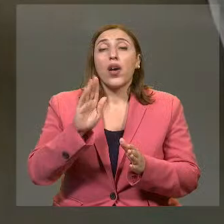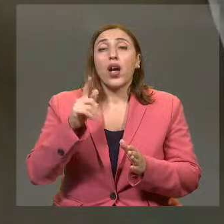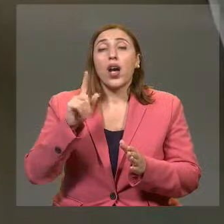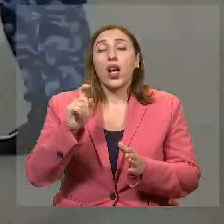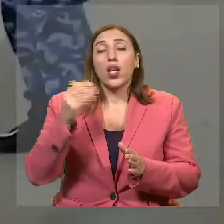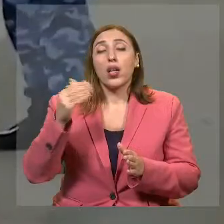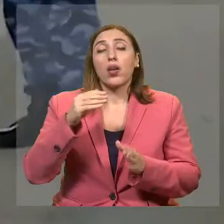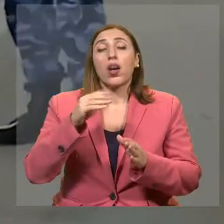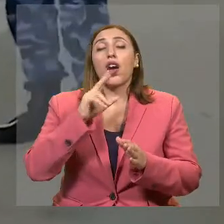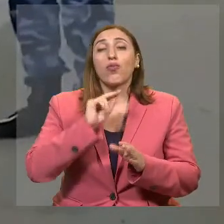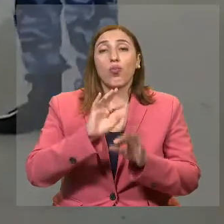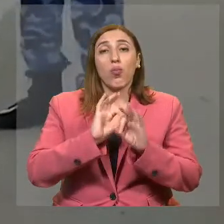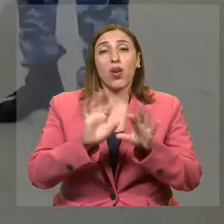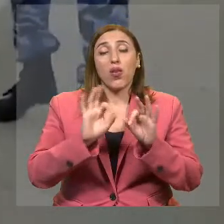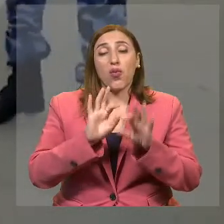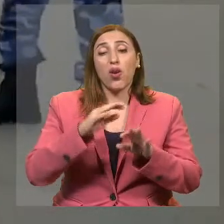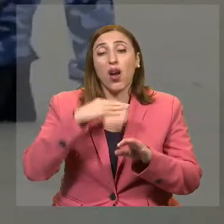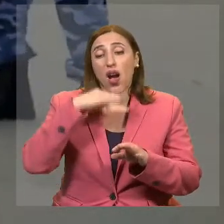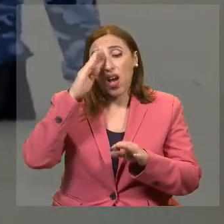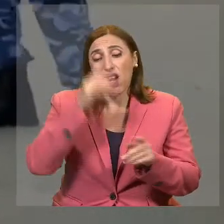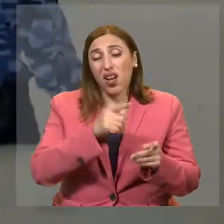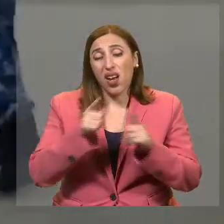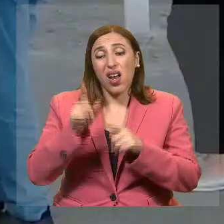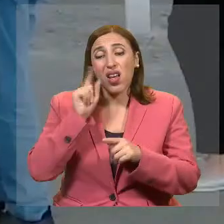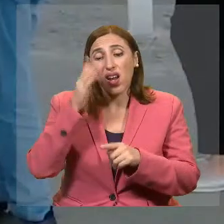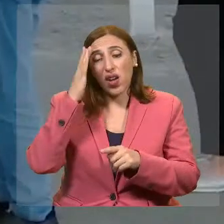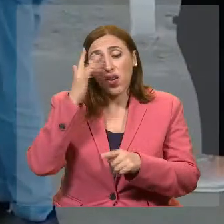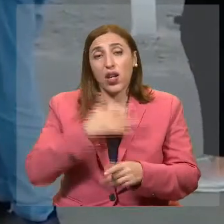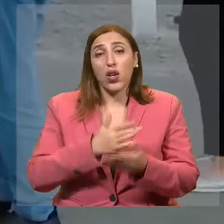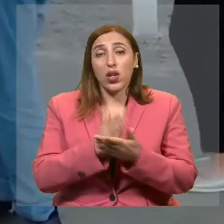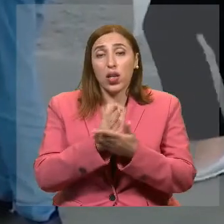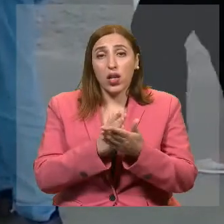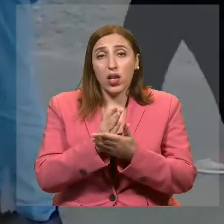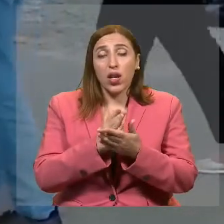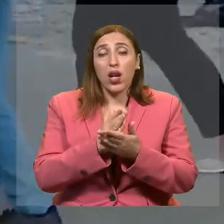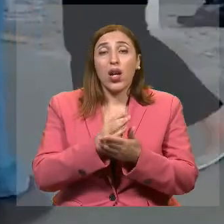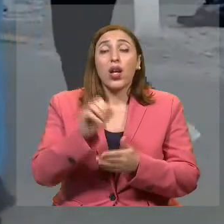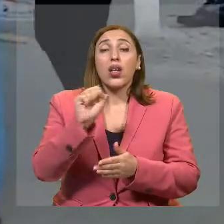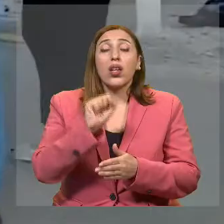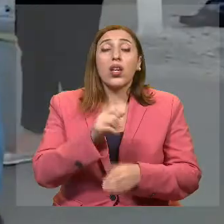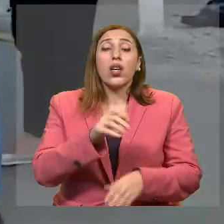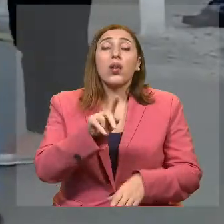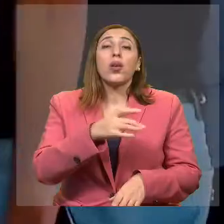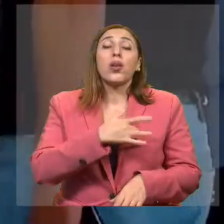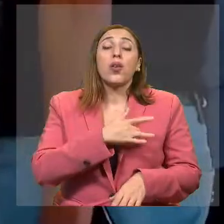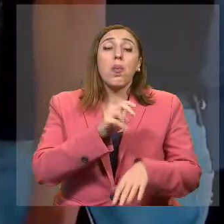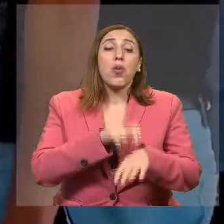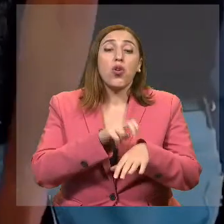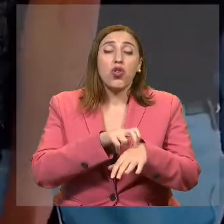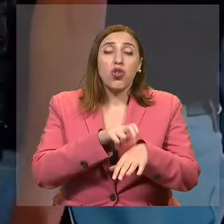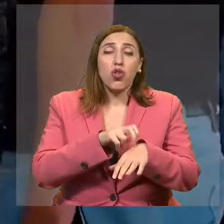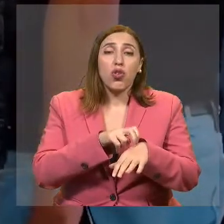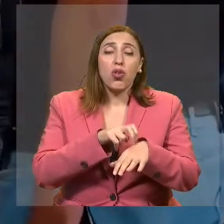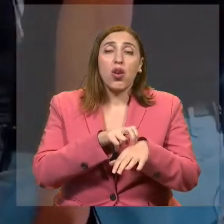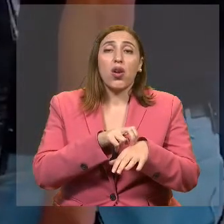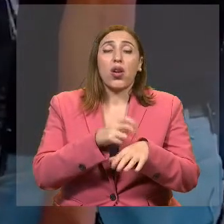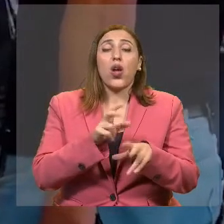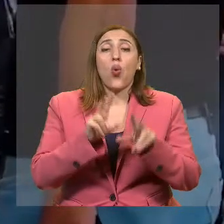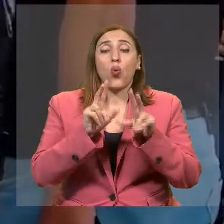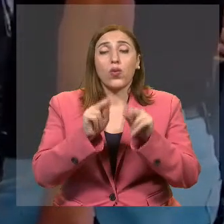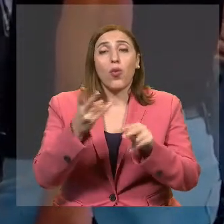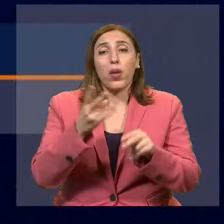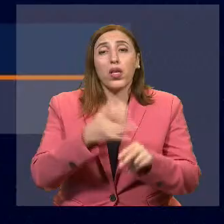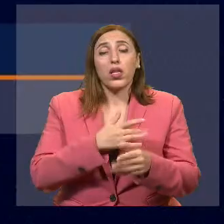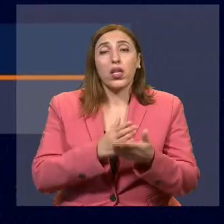գալիս, որ սրտի վիրահատություն անցնի, Ստեփանակերտում էին նման եզրակացություն տվել, սակայն Բաքվում այս պահին չեն շտապում վիրահատություն